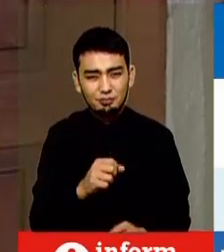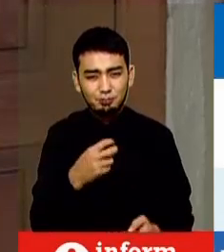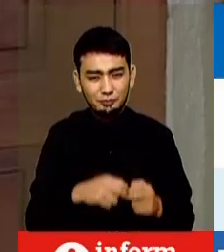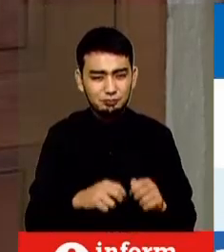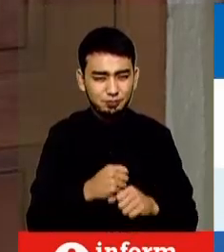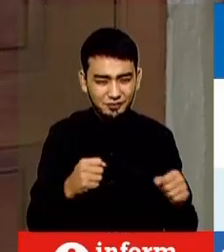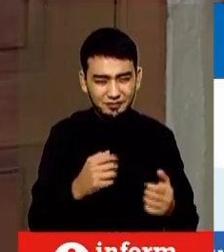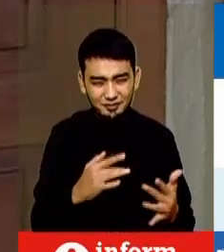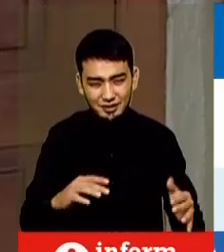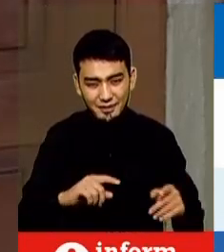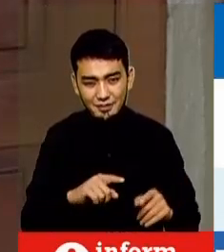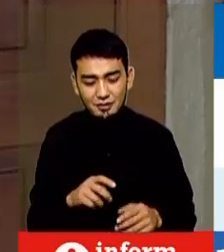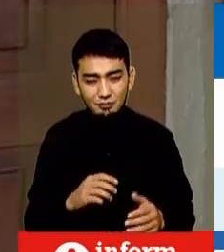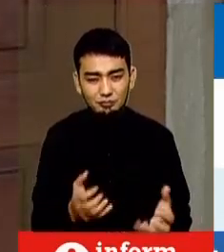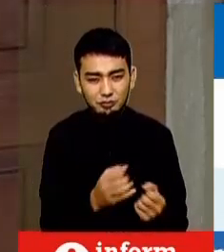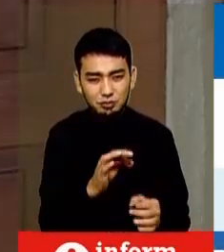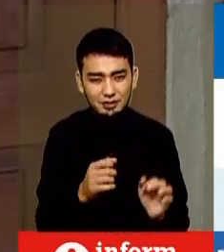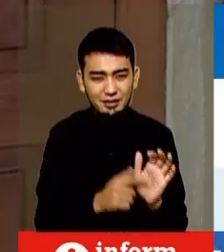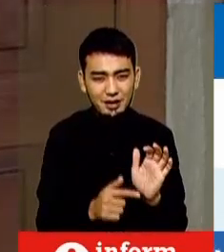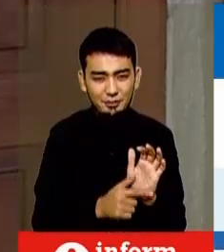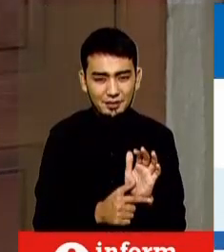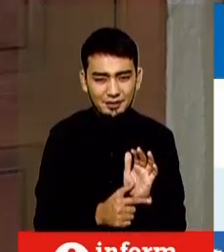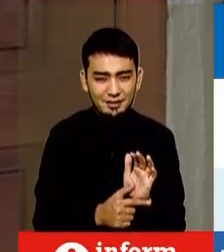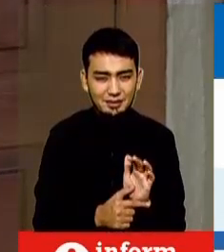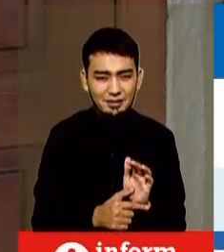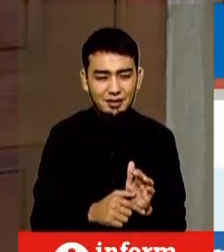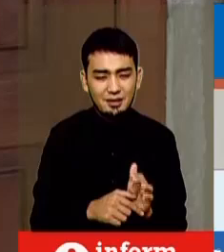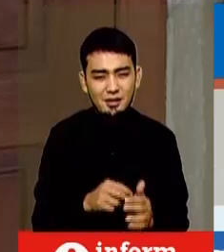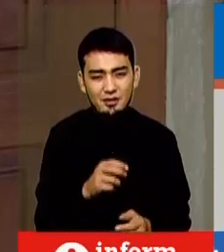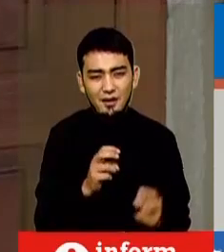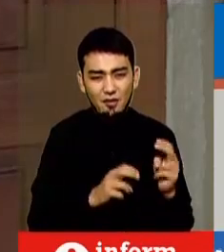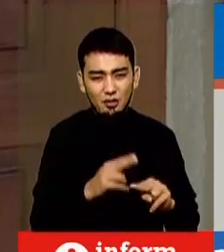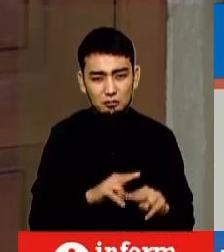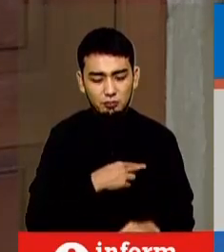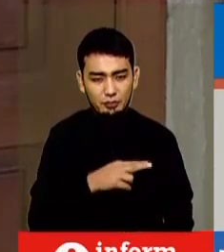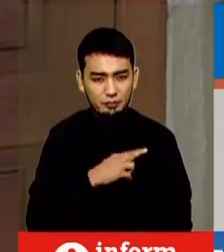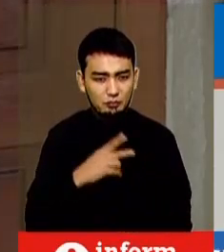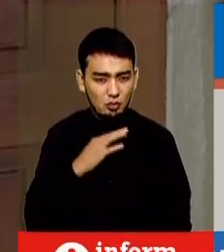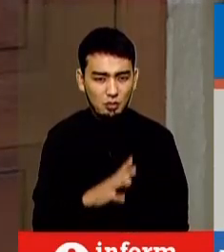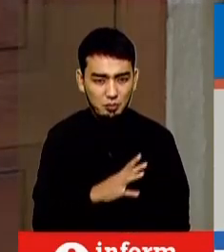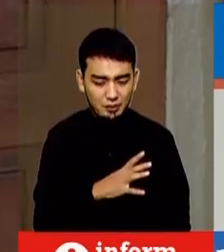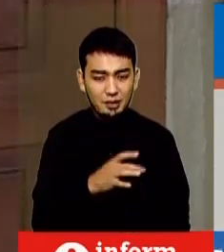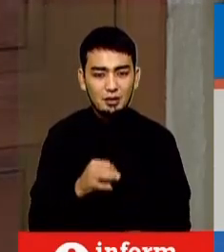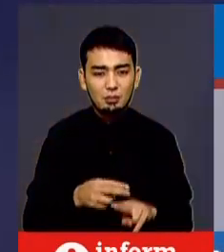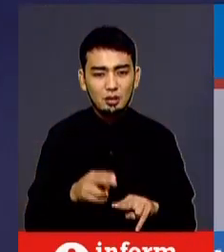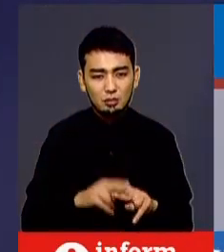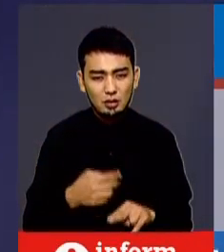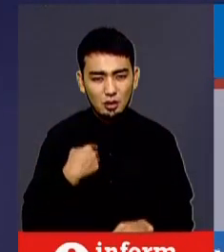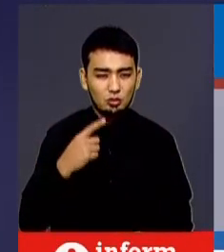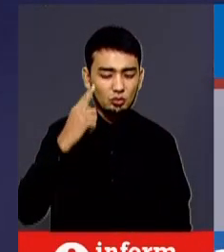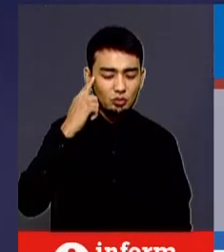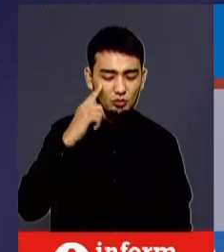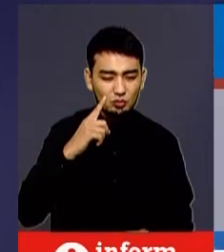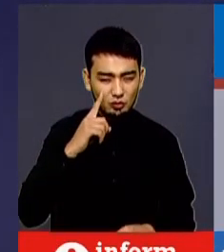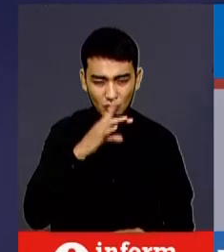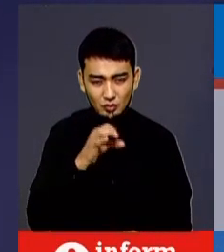бы одновременную смерть 70 субъектов частного предпринимательства. Поэтому я не думаю, что это будет сколь-нибудь